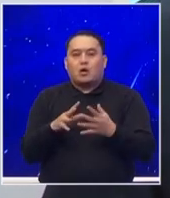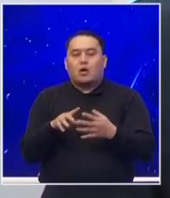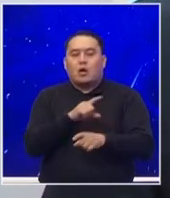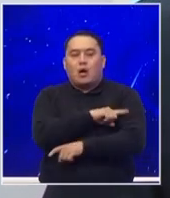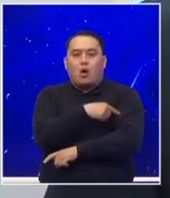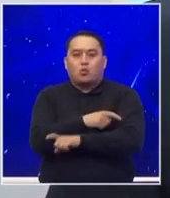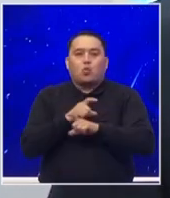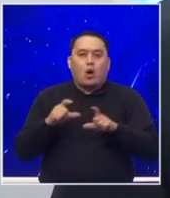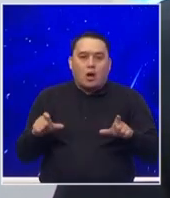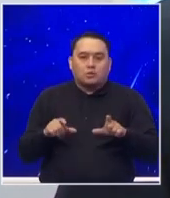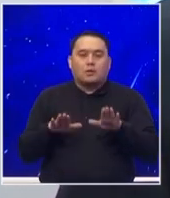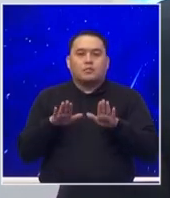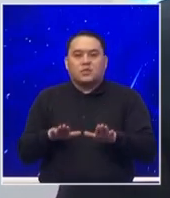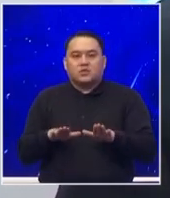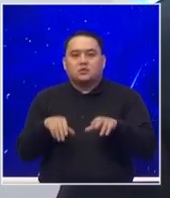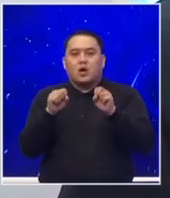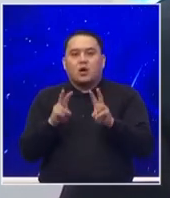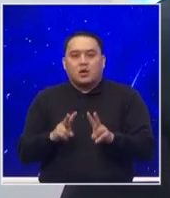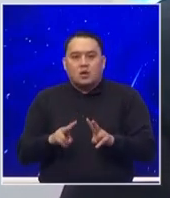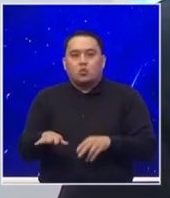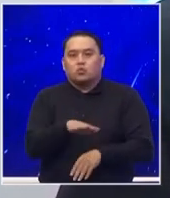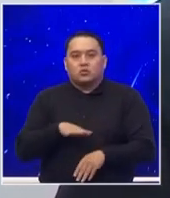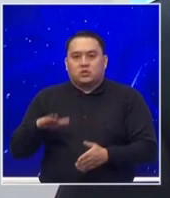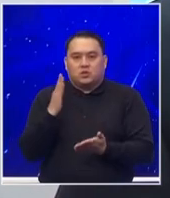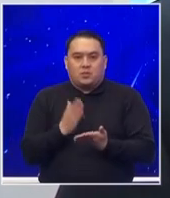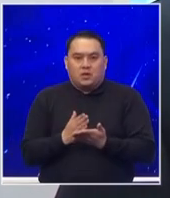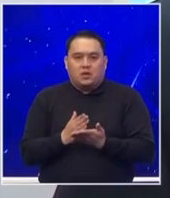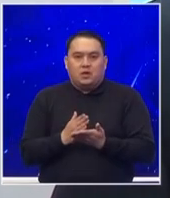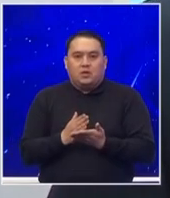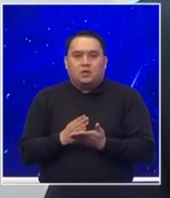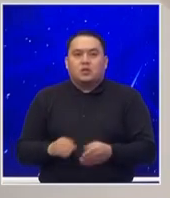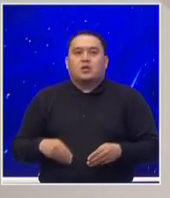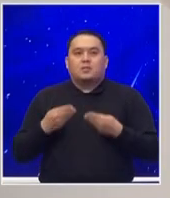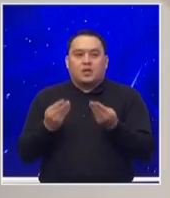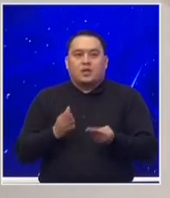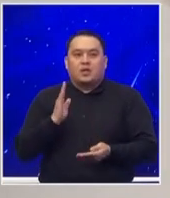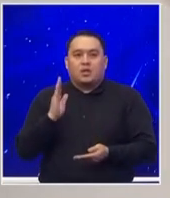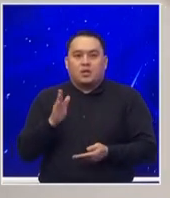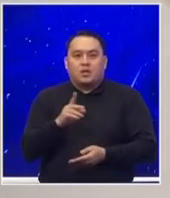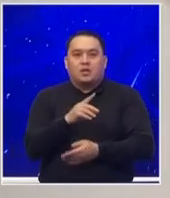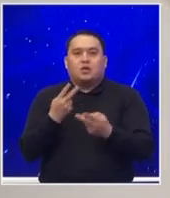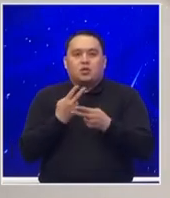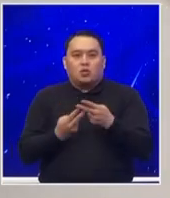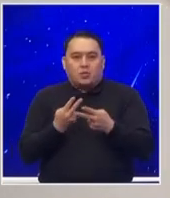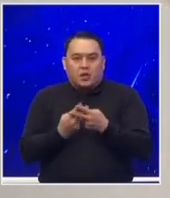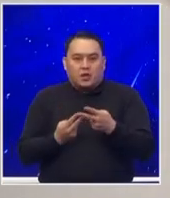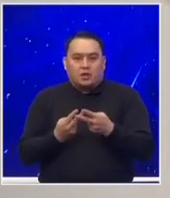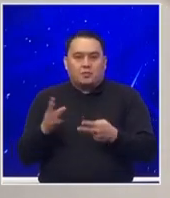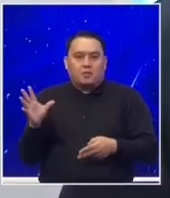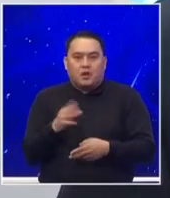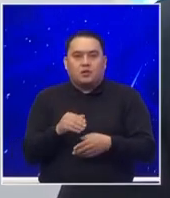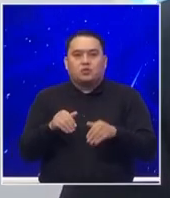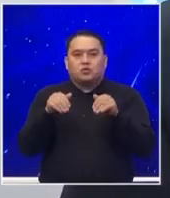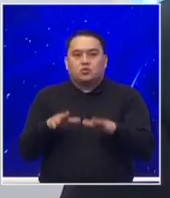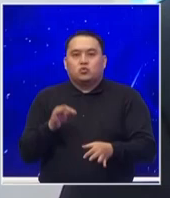барлығы, сол ауруханада бізде жабық участок бар. Соларда беріледі. Ал енді түрмеде жатқандардың барлығы соттың